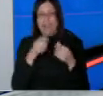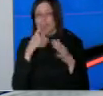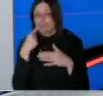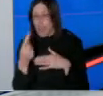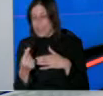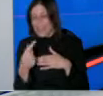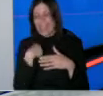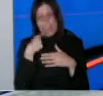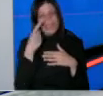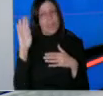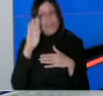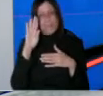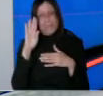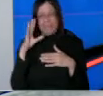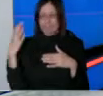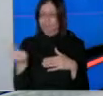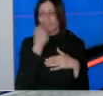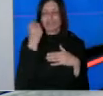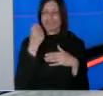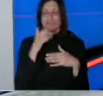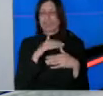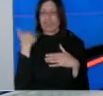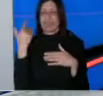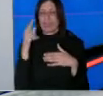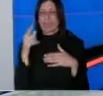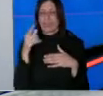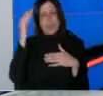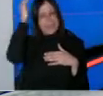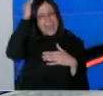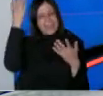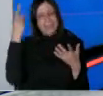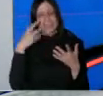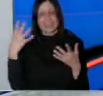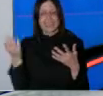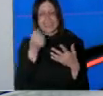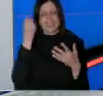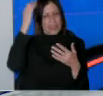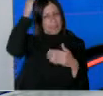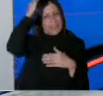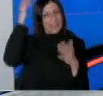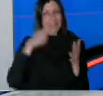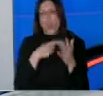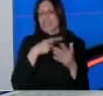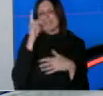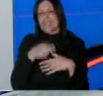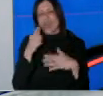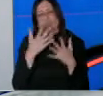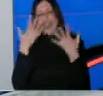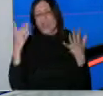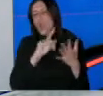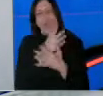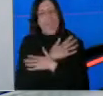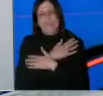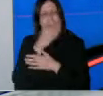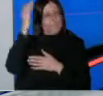אומר. אמרתי לך שביבי ישחט את בנט. פיגורטיבלי. הוא ישחט אותו, למה? כי הוא לא צריך אותו גדול. הוא לא אוהב את